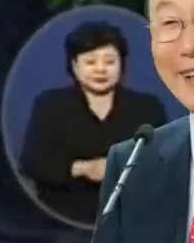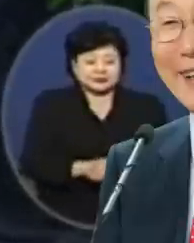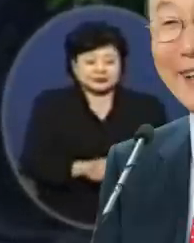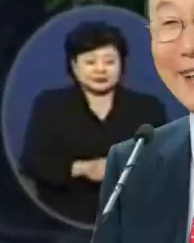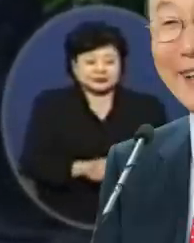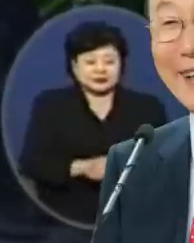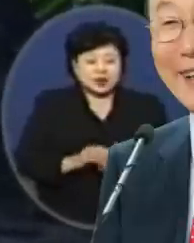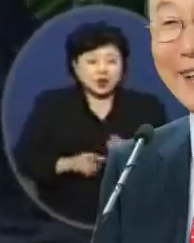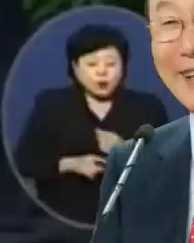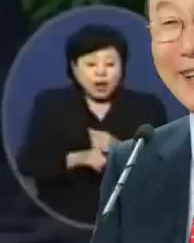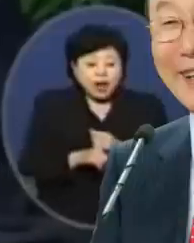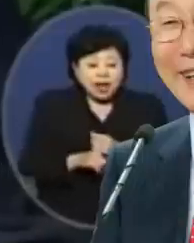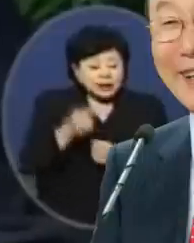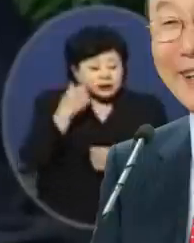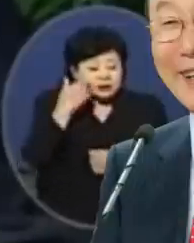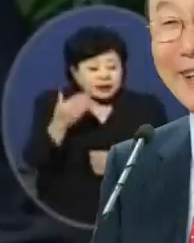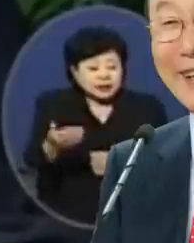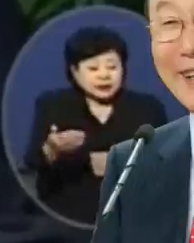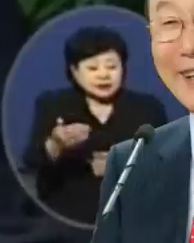왜 이렇게 했느냐,